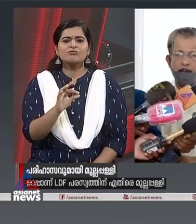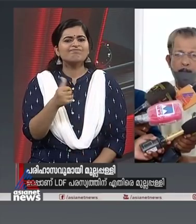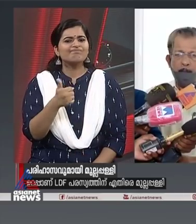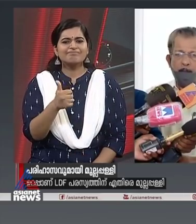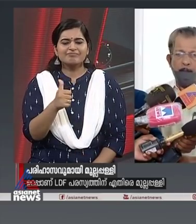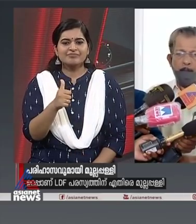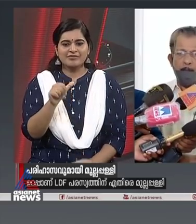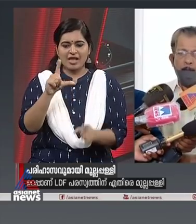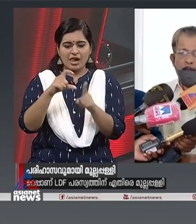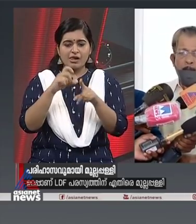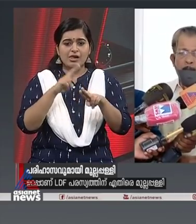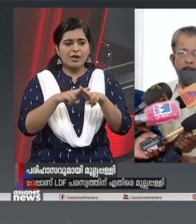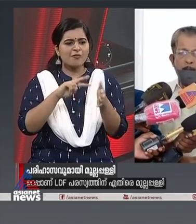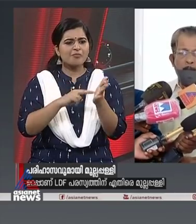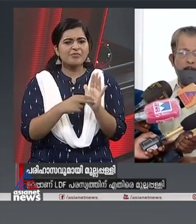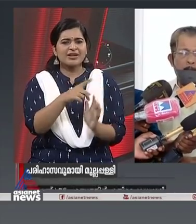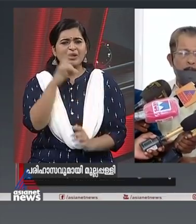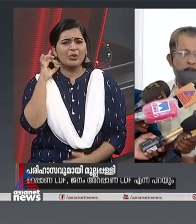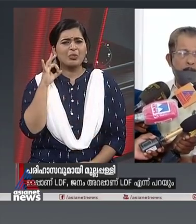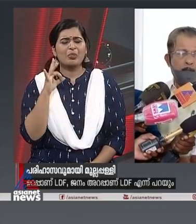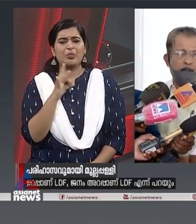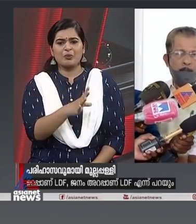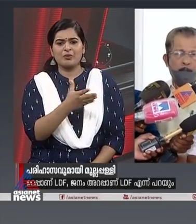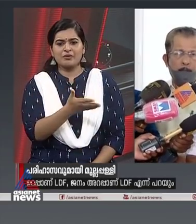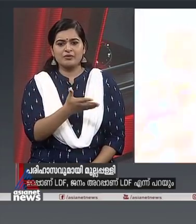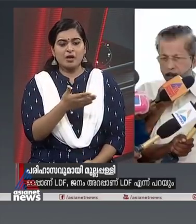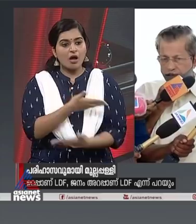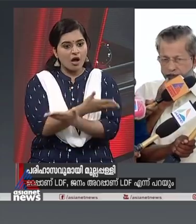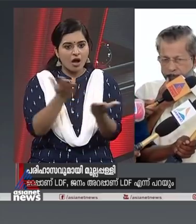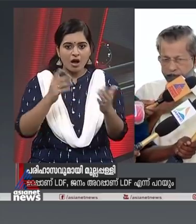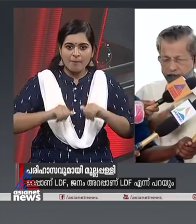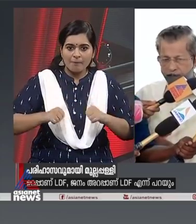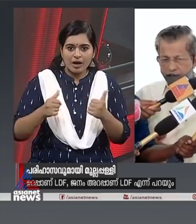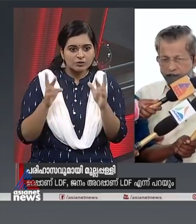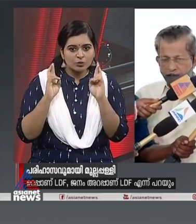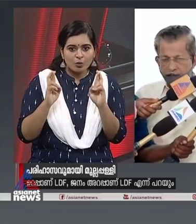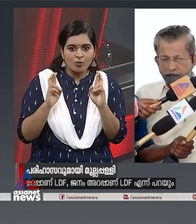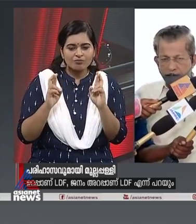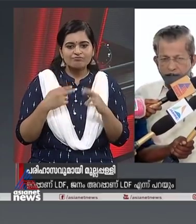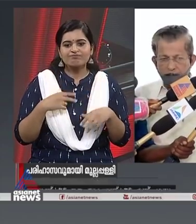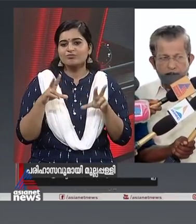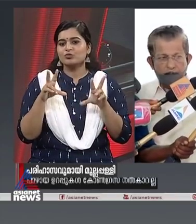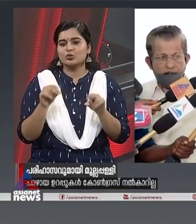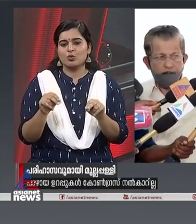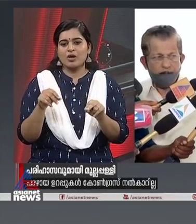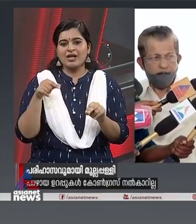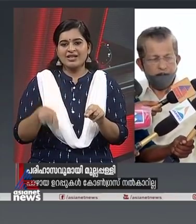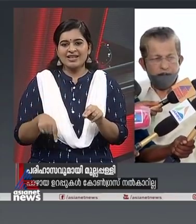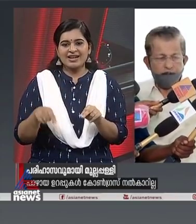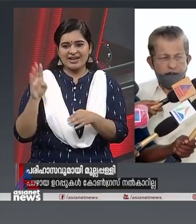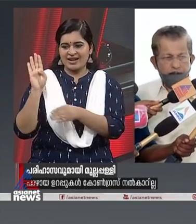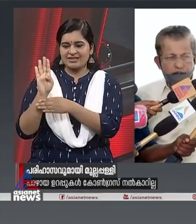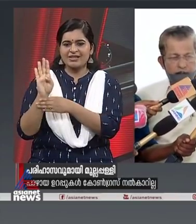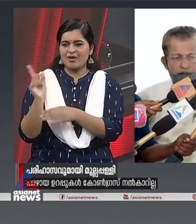LDF. LDF വരും, എല്ലാം ശരിയാകും. എന്തെങ്കിലും ശരിയായോ? ഞങ്ങളുടെ മുദ്രാവാക്യം യഥാസമയം ഞങ്ങൾ പറയൂ. ഞങ്ങൾ മുദ്രാവാക്യം